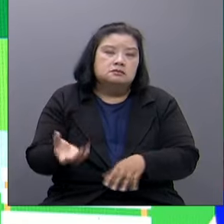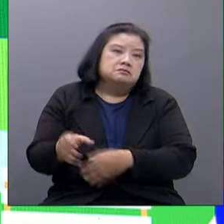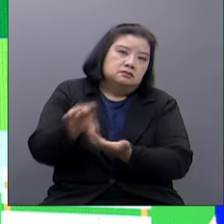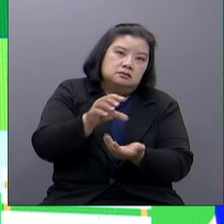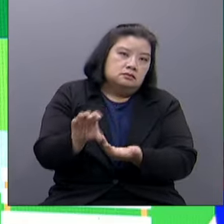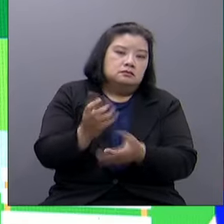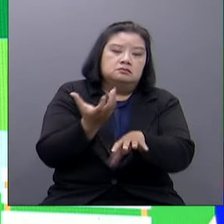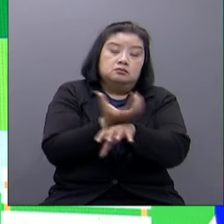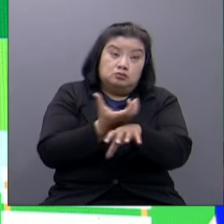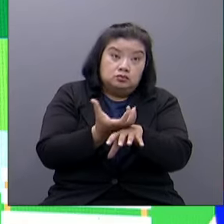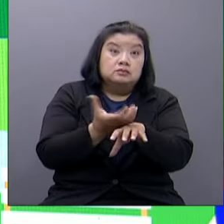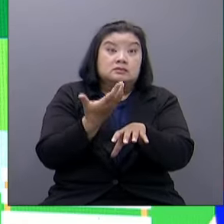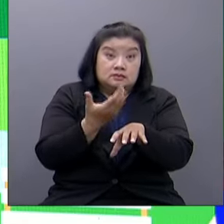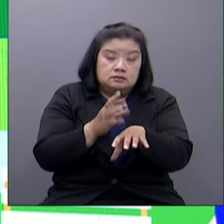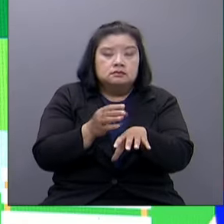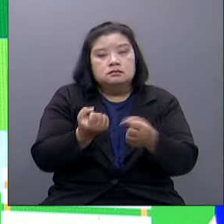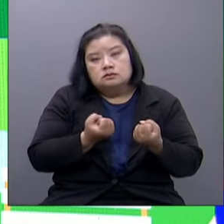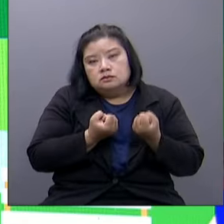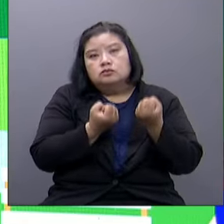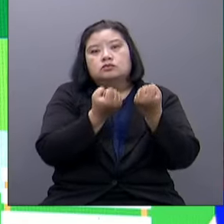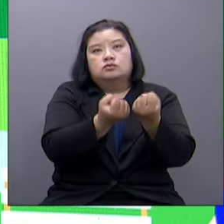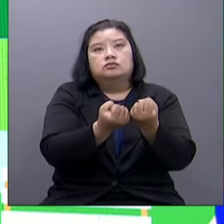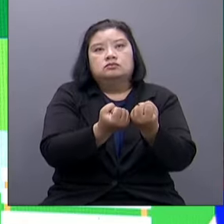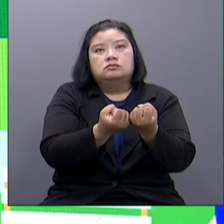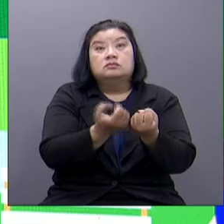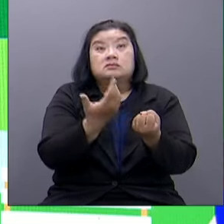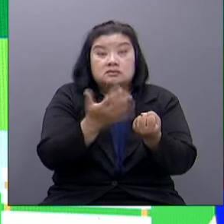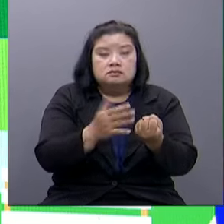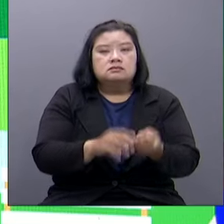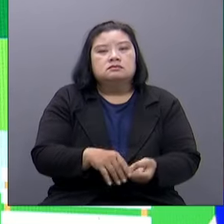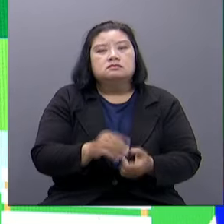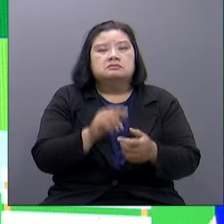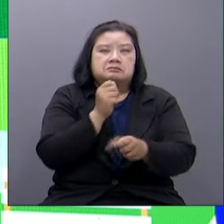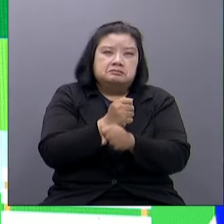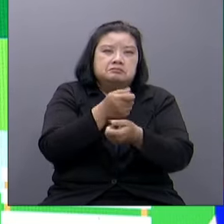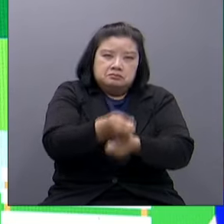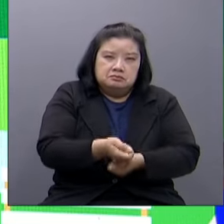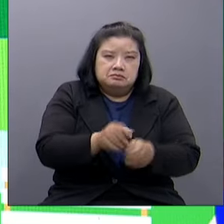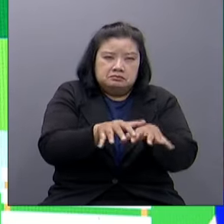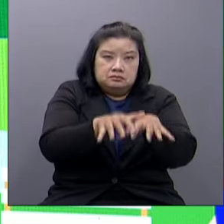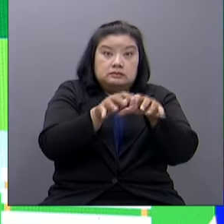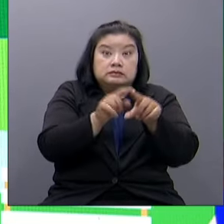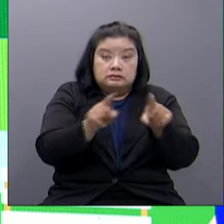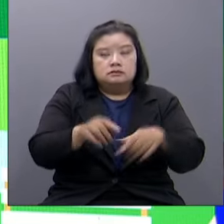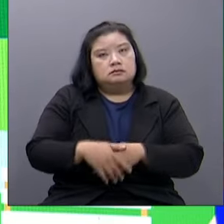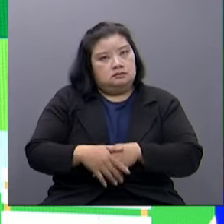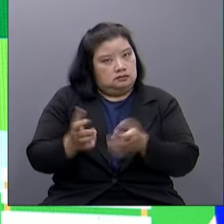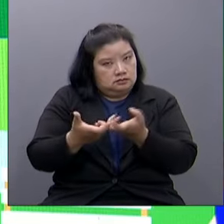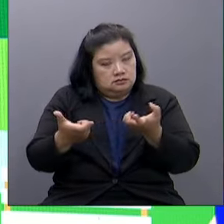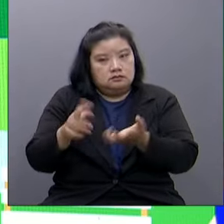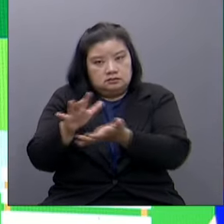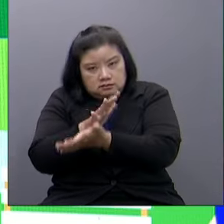แยกจากพนักงานทำความสะอาดนะคะสุดท้ายก็จะไปสู่หลุมฝังกบค่ะแต่ถ้าเกิดว่ามีการคัดแยกขยะแยกประเภ